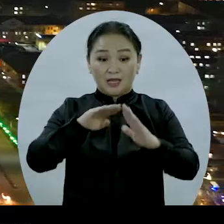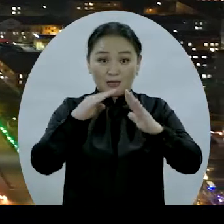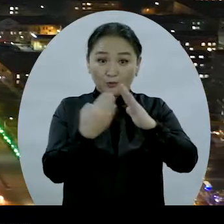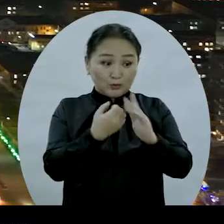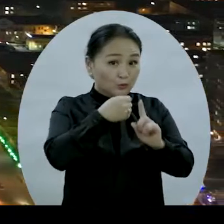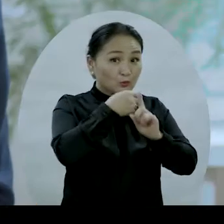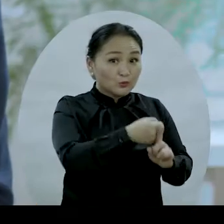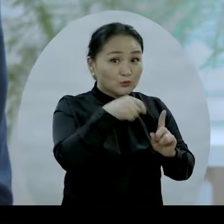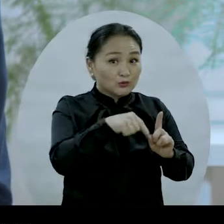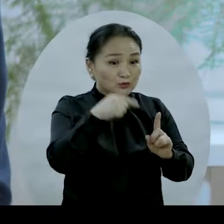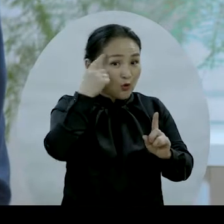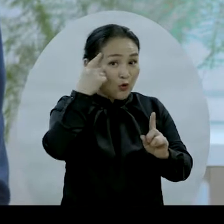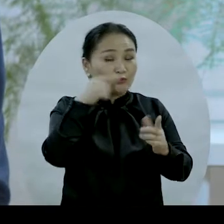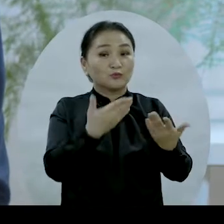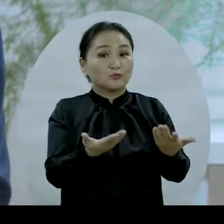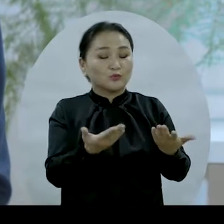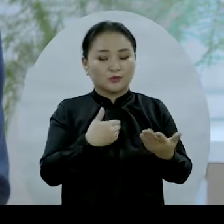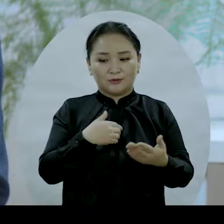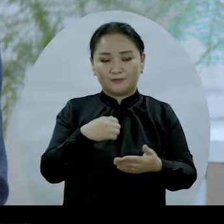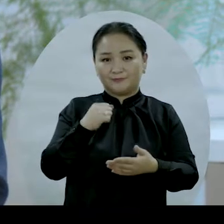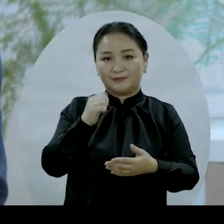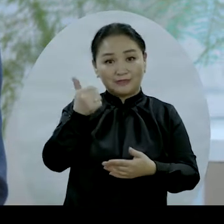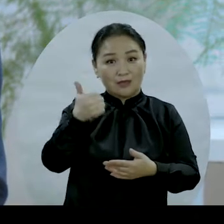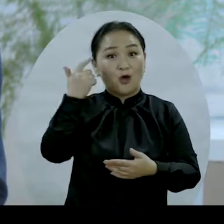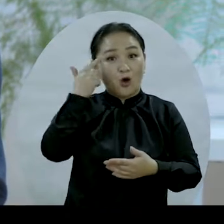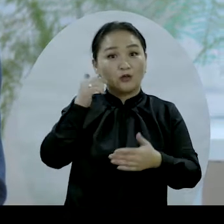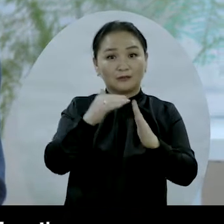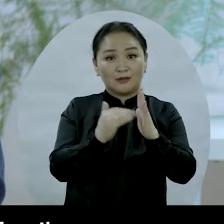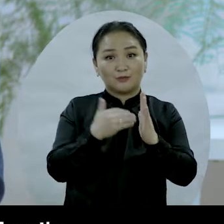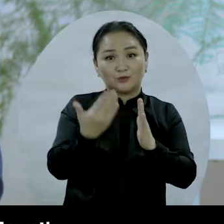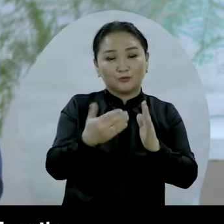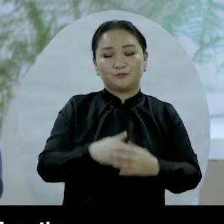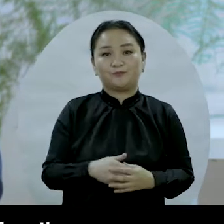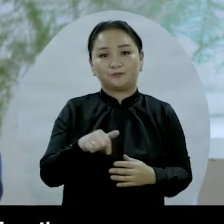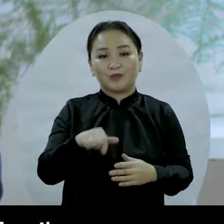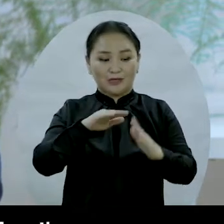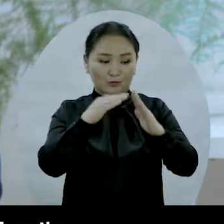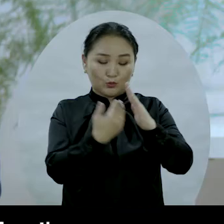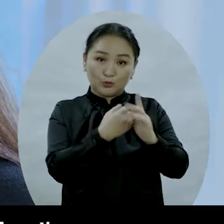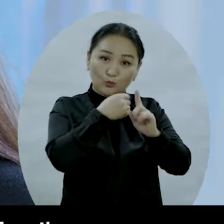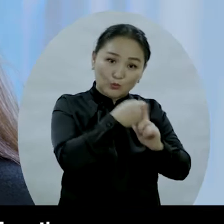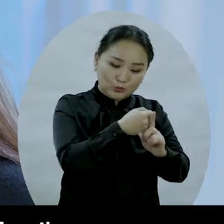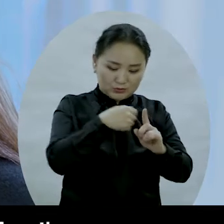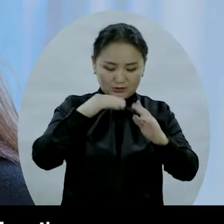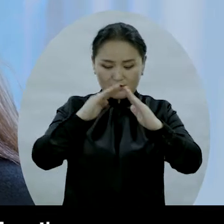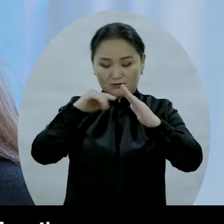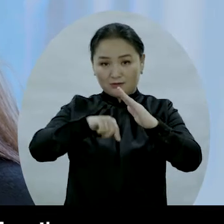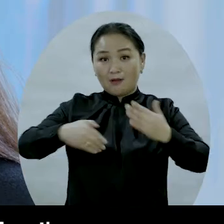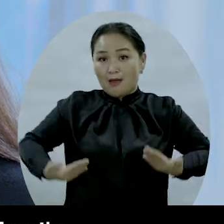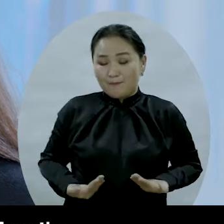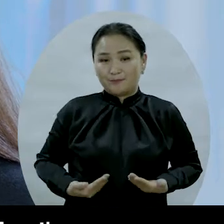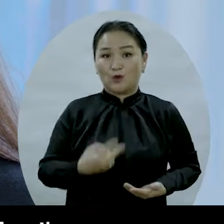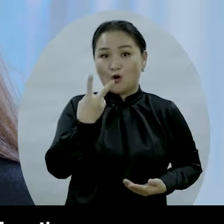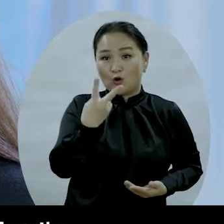Юуний өмнө гэр бүлийн хүчирхийл гэдэг ойлголтоо бид нэр баттгаж ойлгох хэрэгтэй болж байна. Тэгэхээр гэр бүлийн хүчирхийл гэдэг маань тухайн гэр бүлд амьдарч